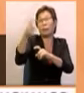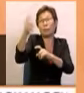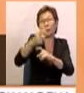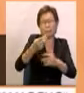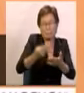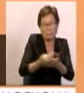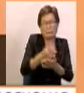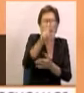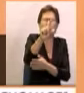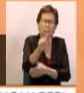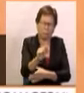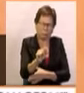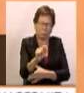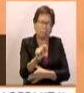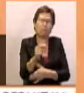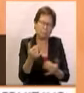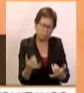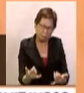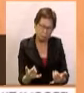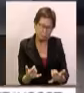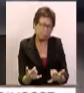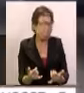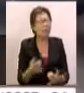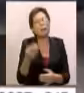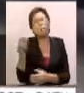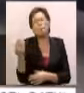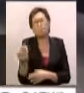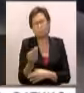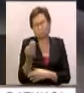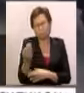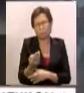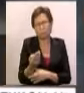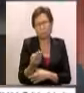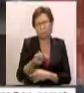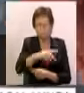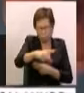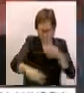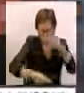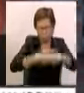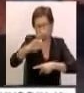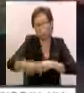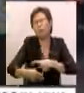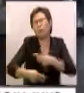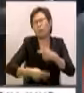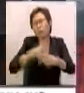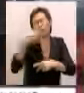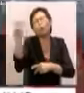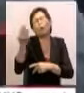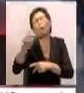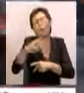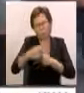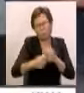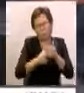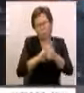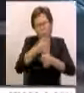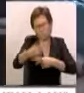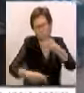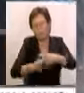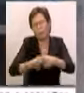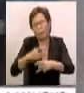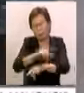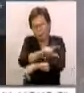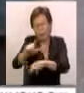yang rendah ketika ini disifatkan normal berdasarkan kitaran perladangan. Namun, kerajaan